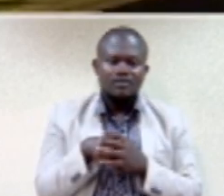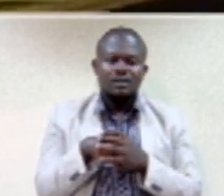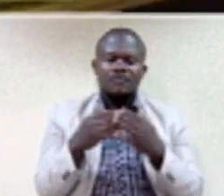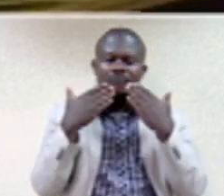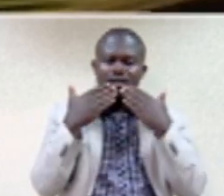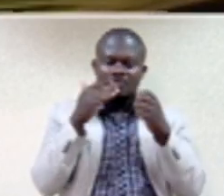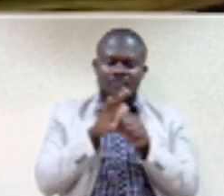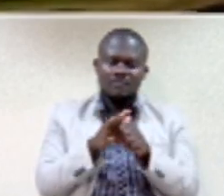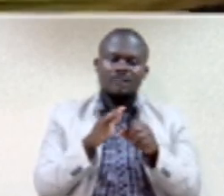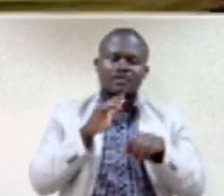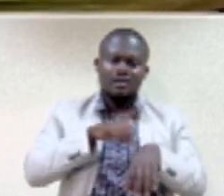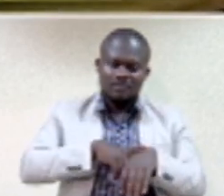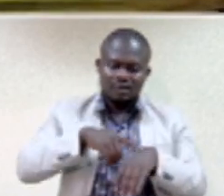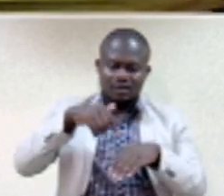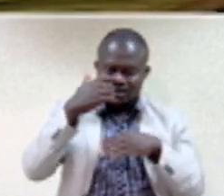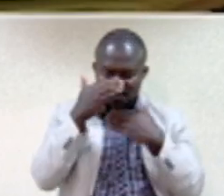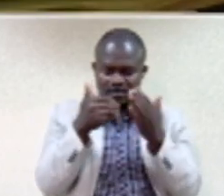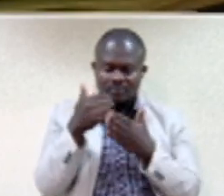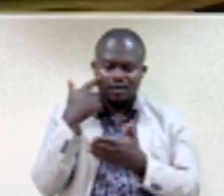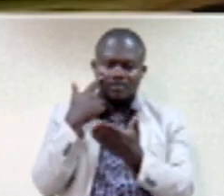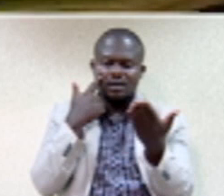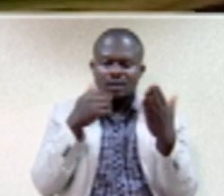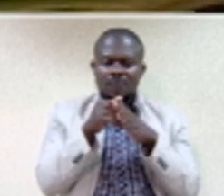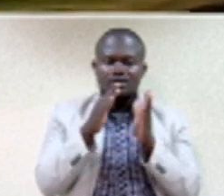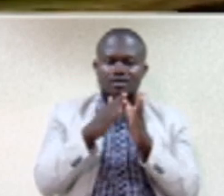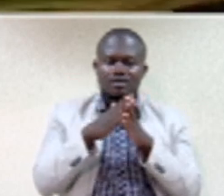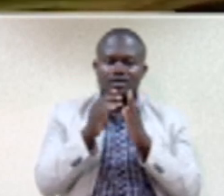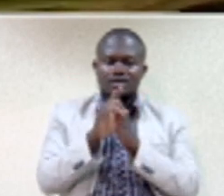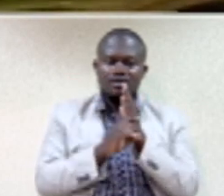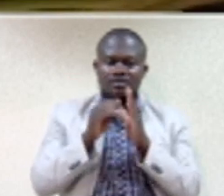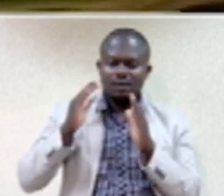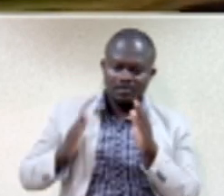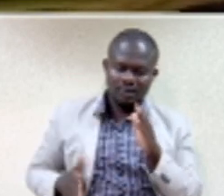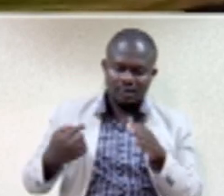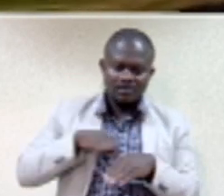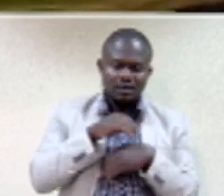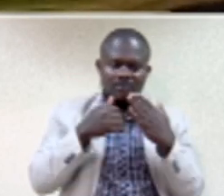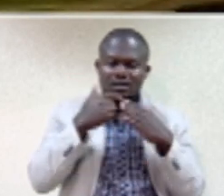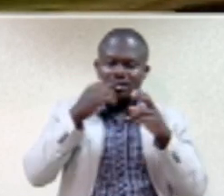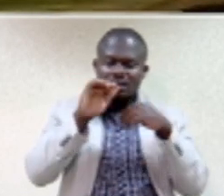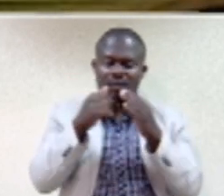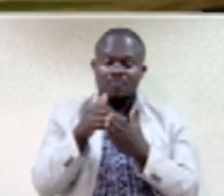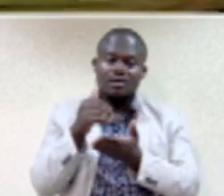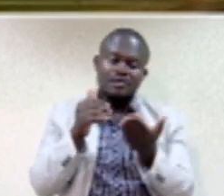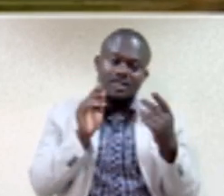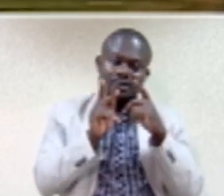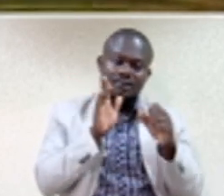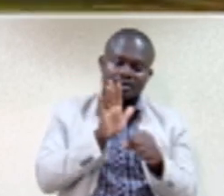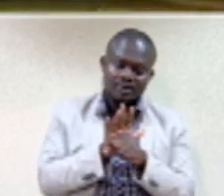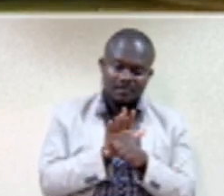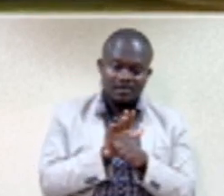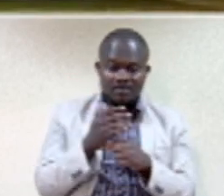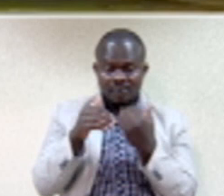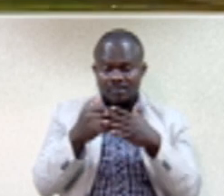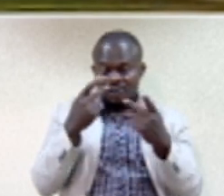Urakoze cyane. Mbere ho gato y'isamoya hano mu mujyi wa karere ka Huye navuga ko byari urujya n'uruza ngira ngo